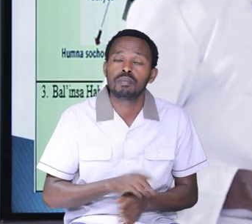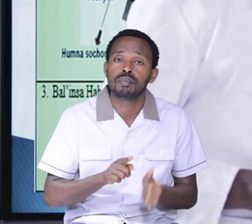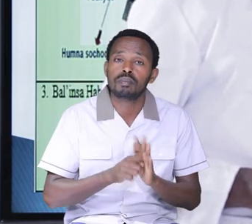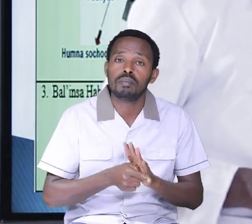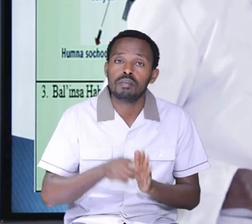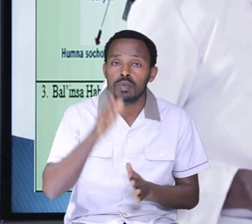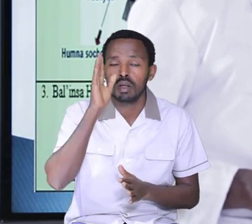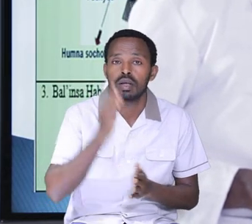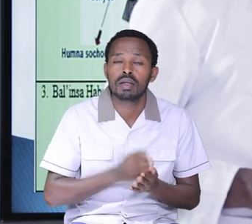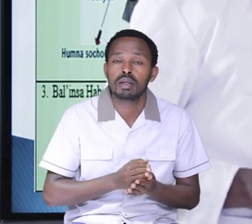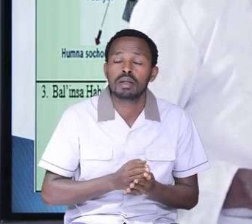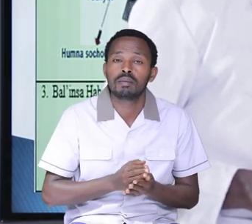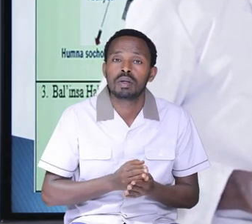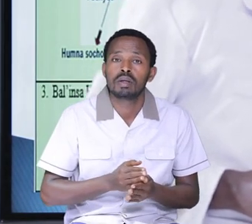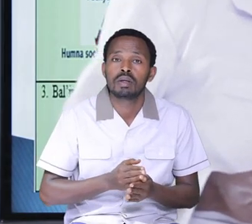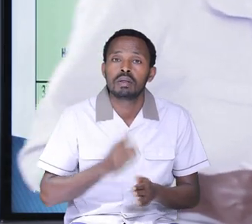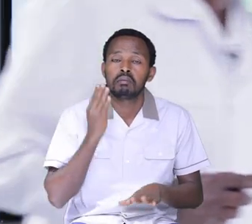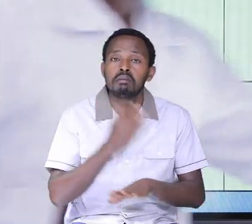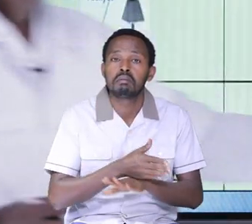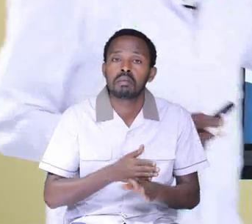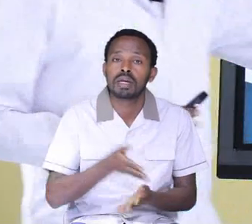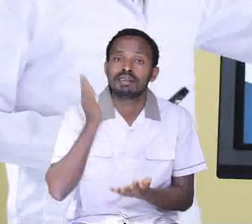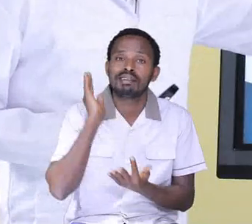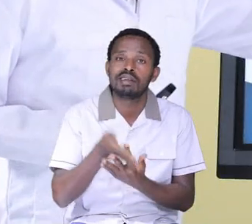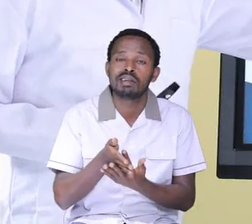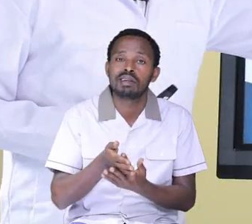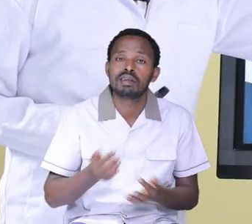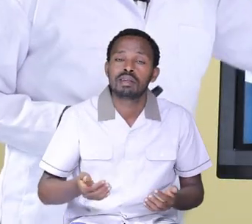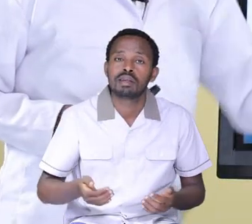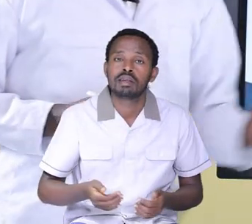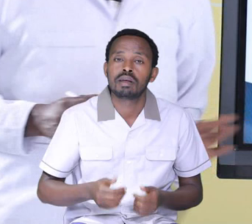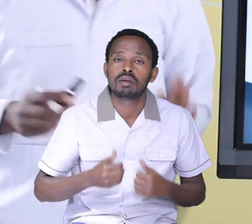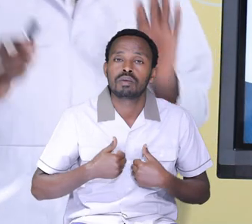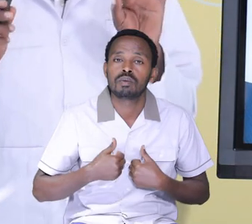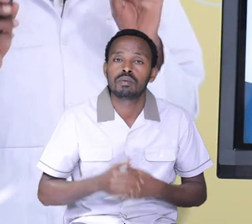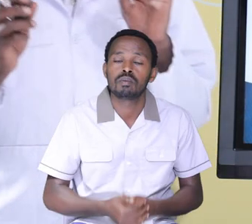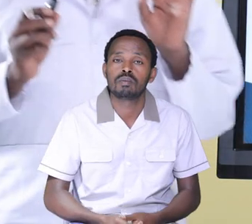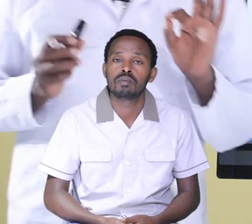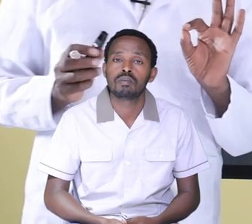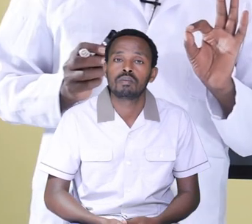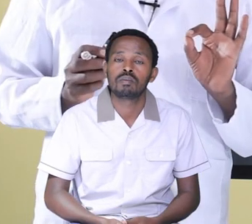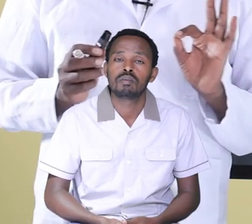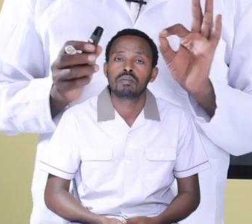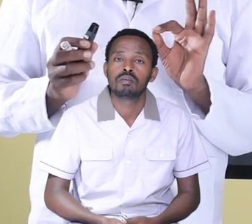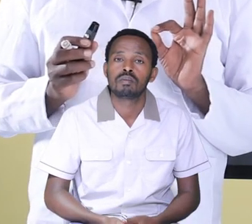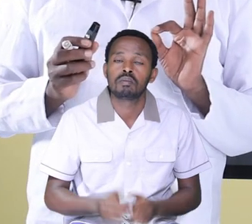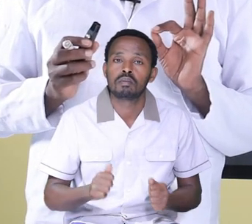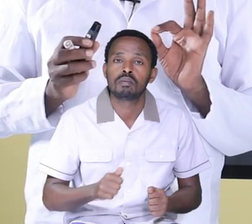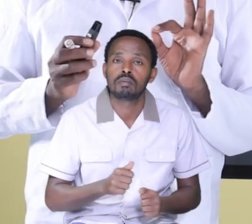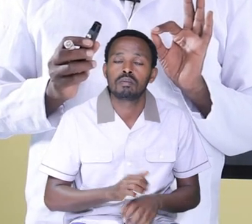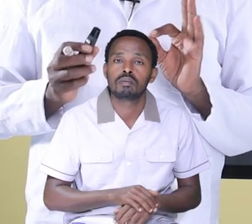nama muka falaxaa jiru kana fakkeenya fudhannee yoo laallee fakkeenya qabatamaa qottoof ta'uu kan danda'uudha